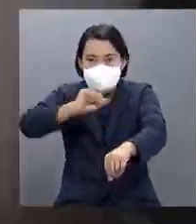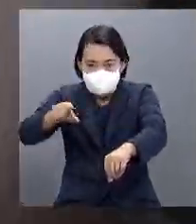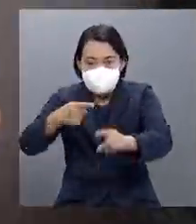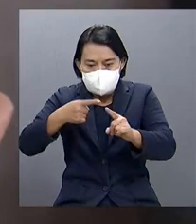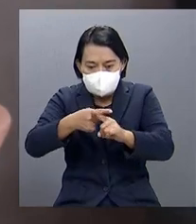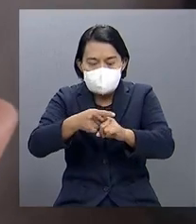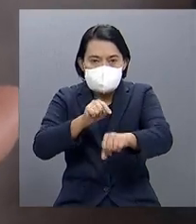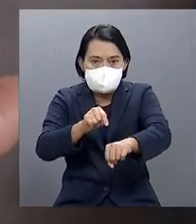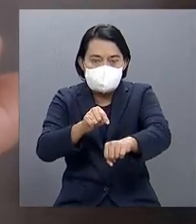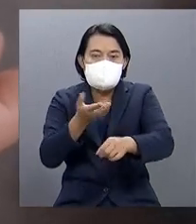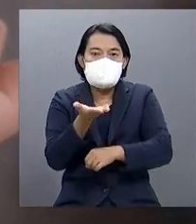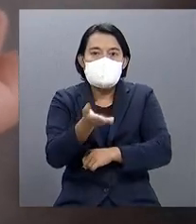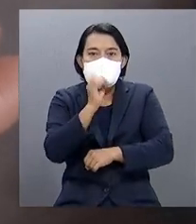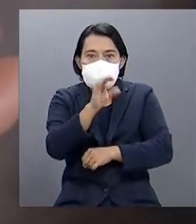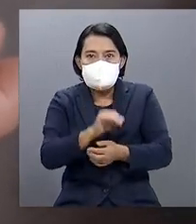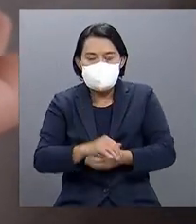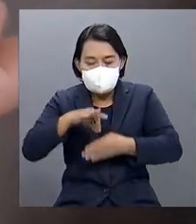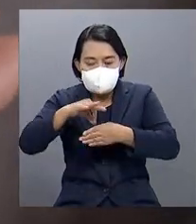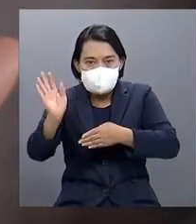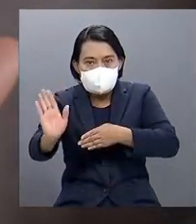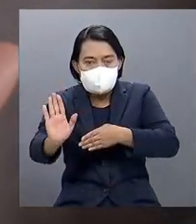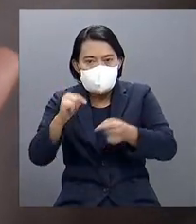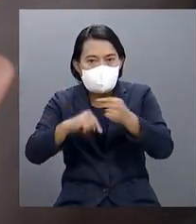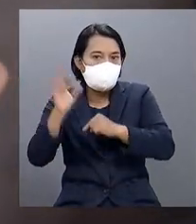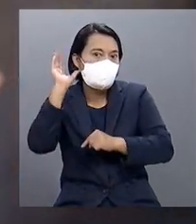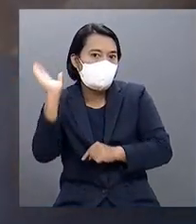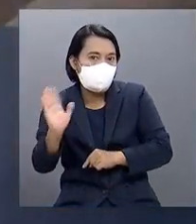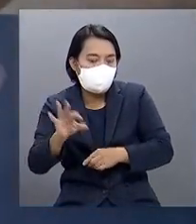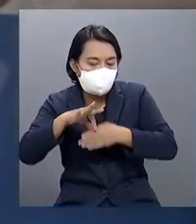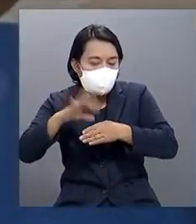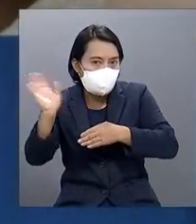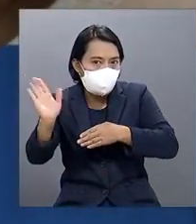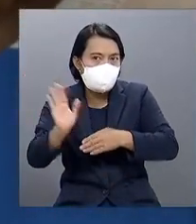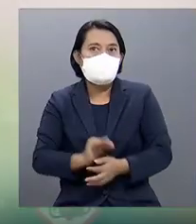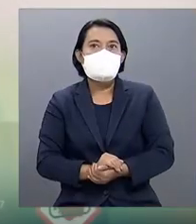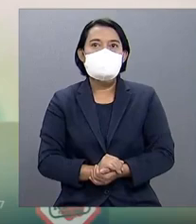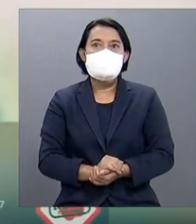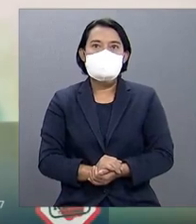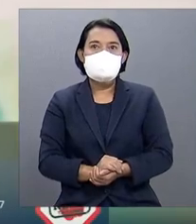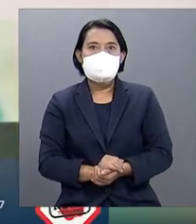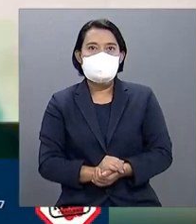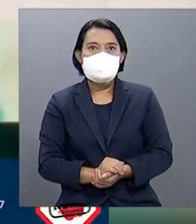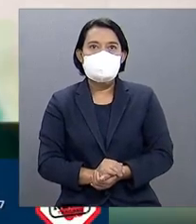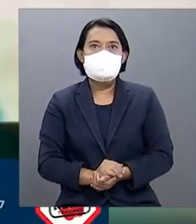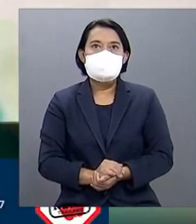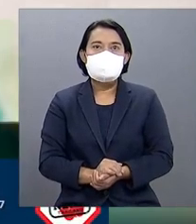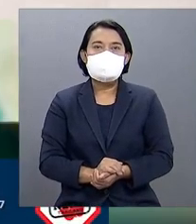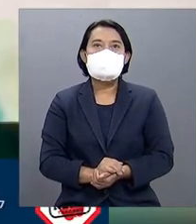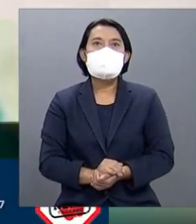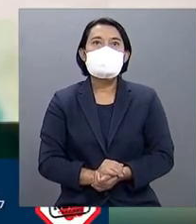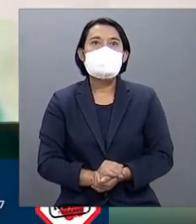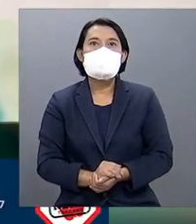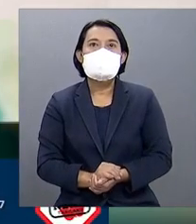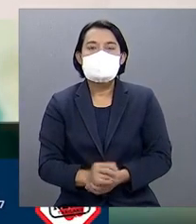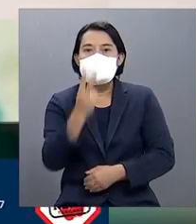มือนะอย่าไปหลงเชื่อแล้วก็ไม่ส่งต่อข้อมูลดังกล่าวนะครับ อีกเรื่องนึงค่ะที่คุณผู้ชมหลายท่านติดตามนะคะการปรับลด